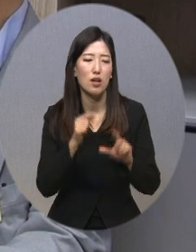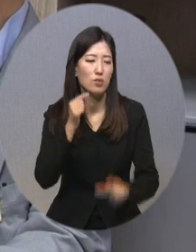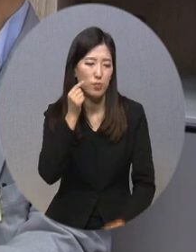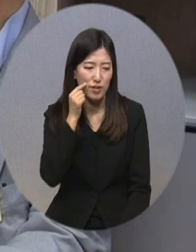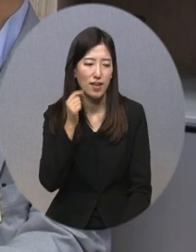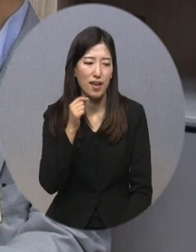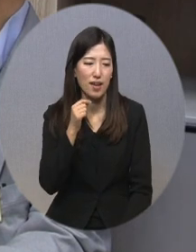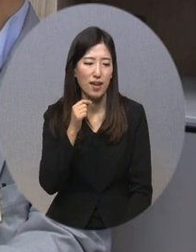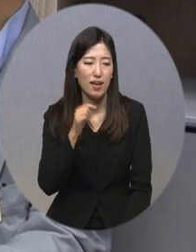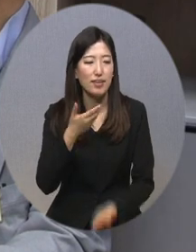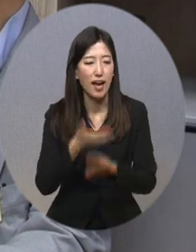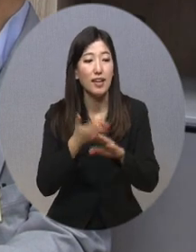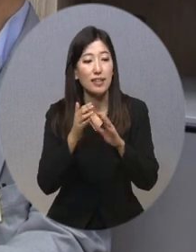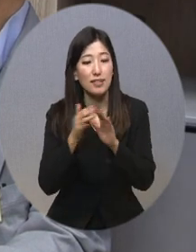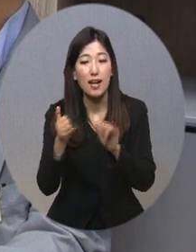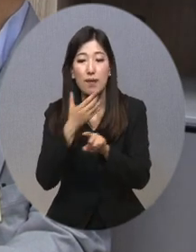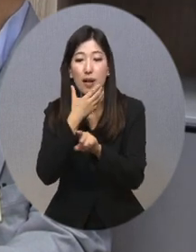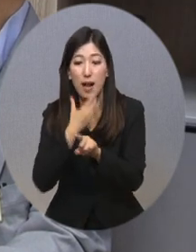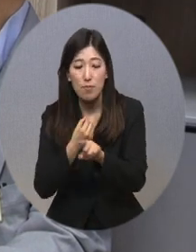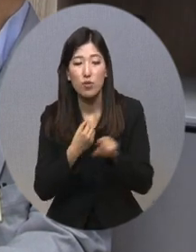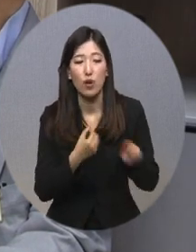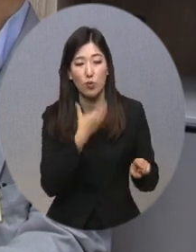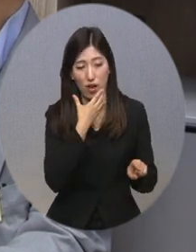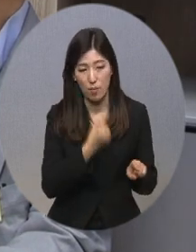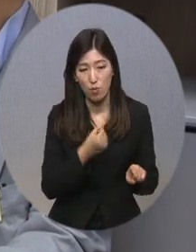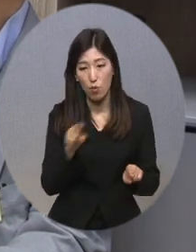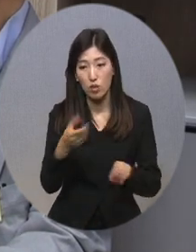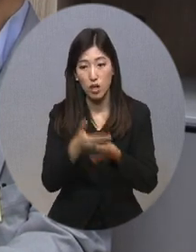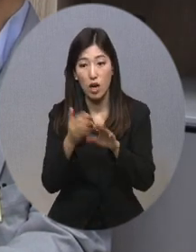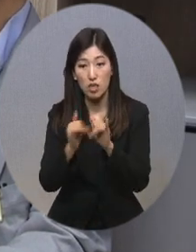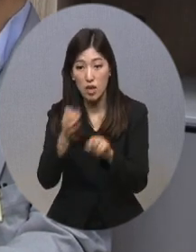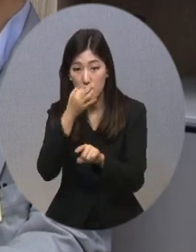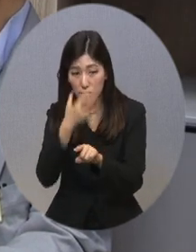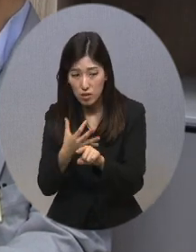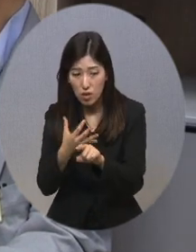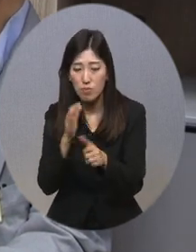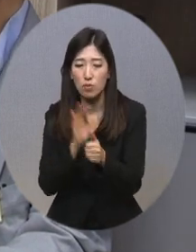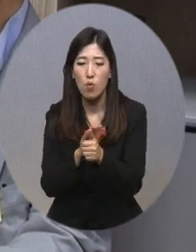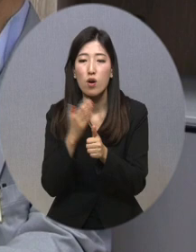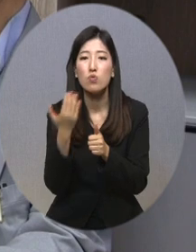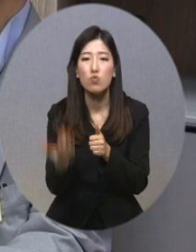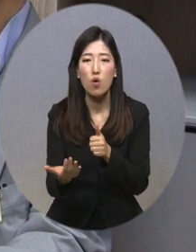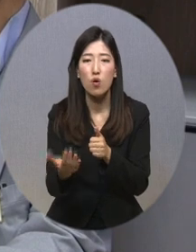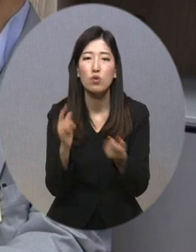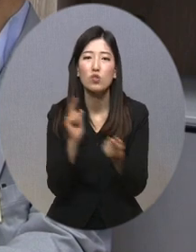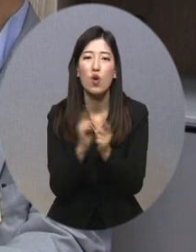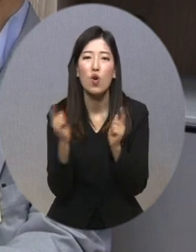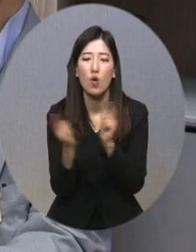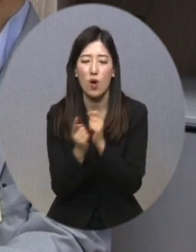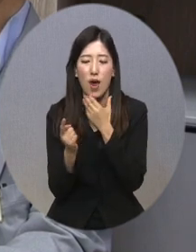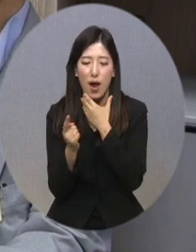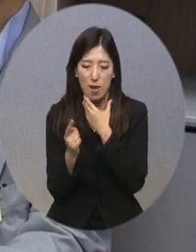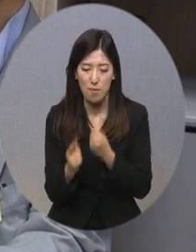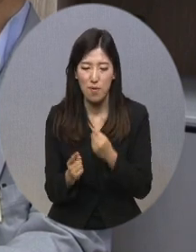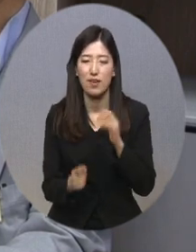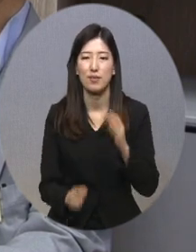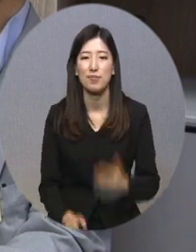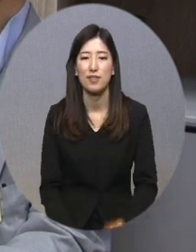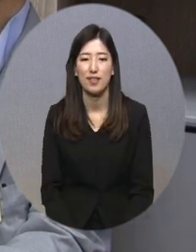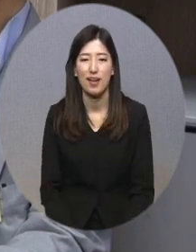없다. 그래서 타인이 힘들면 반드시 도와줘야 되는 거거든요. 서로가 예. 행복하기 위해서. 근데 그게 아주